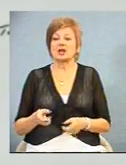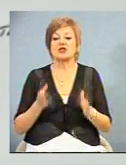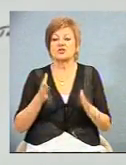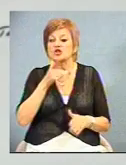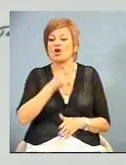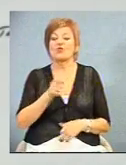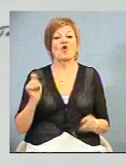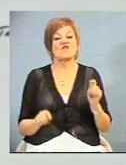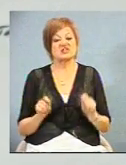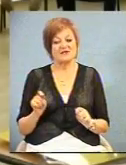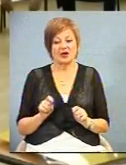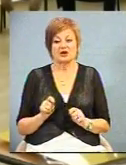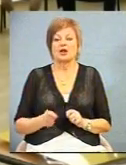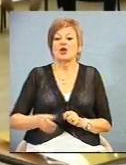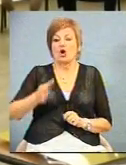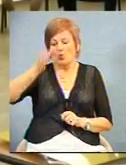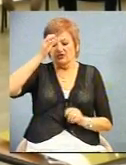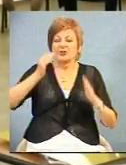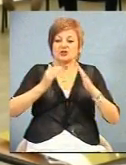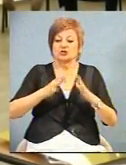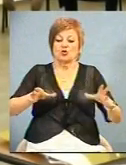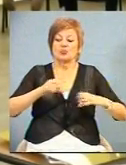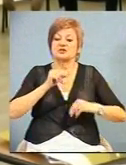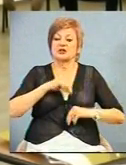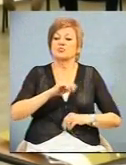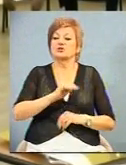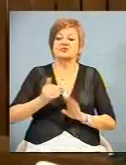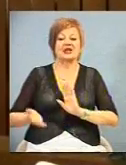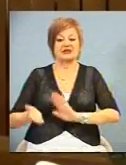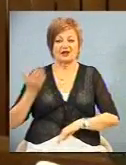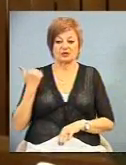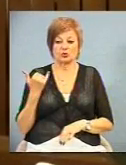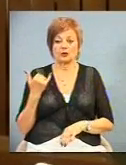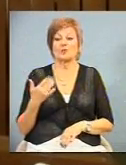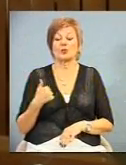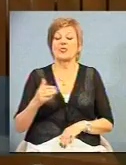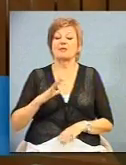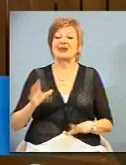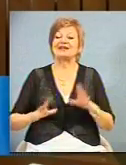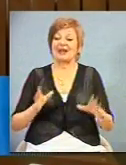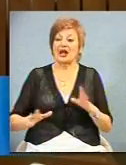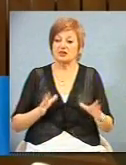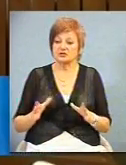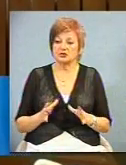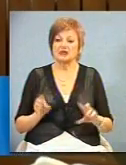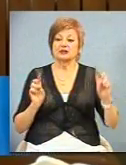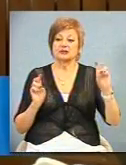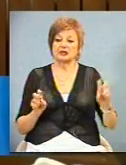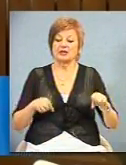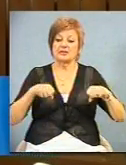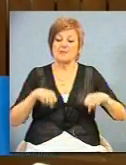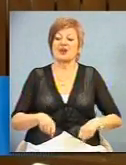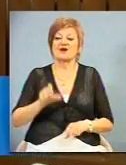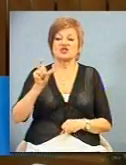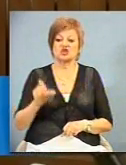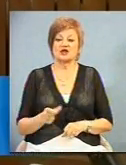час фестивалів. Освітній дім співпрацює зі школярами давно. У нас були тренінги. Тренінги були на тему справ людини,